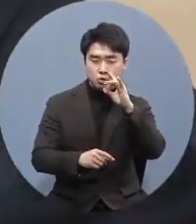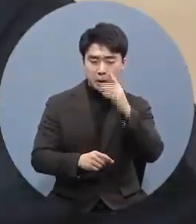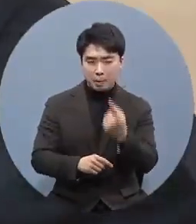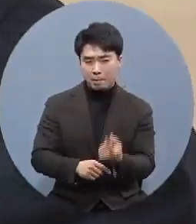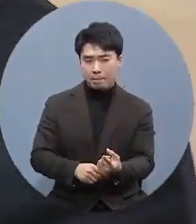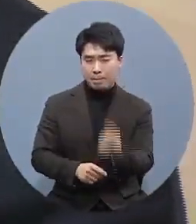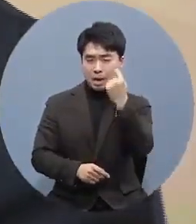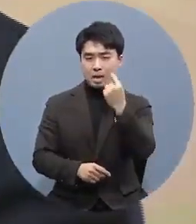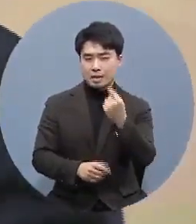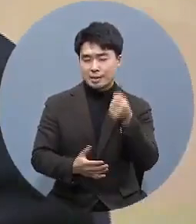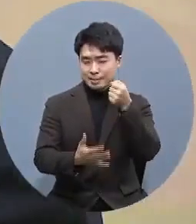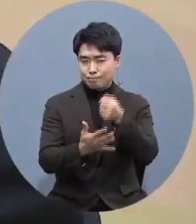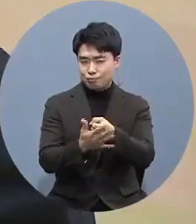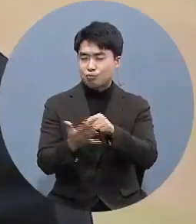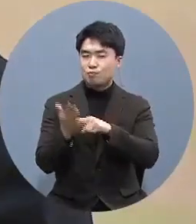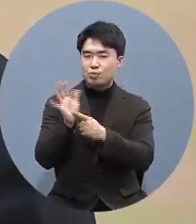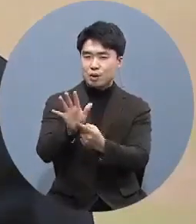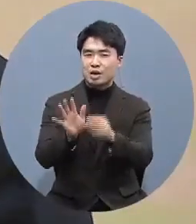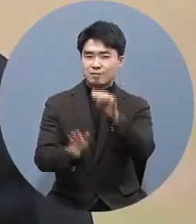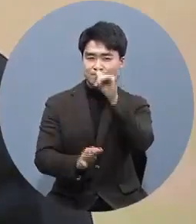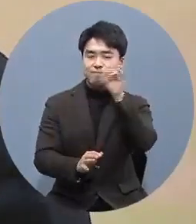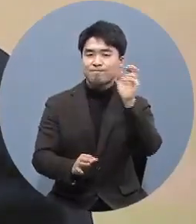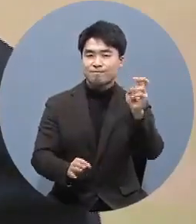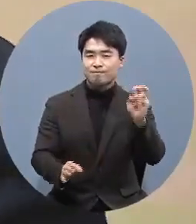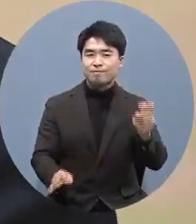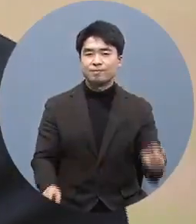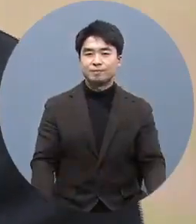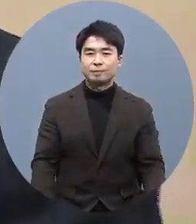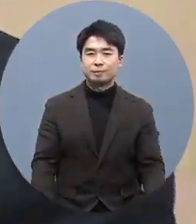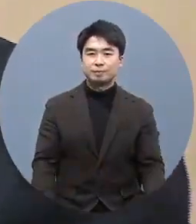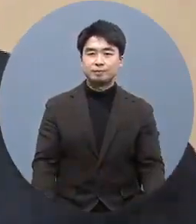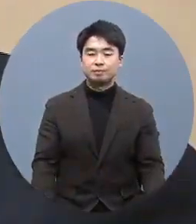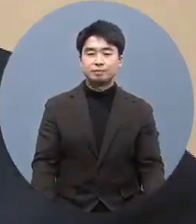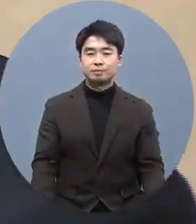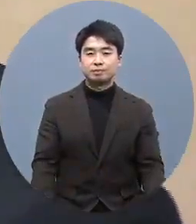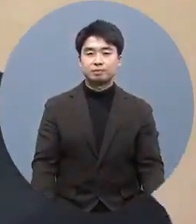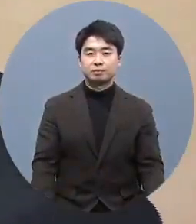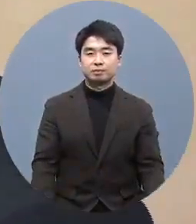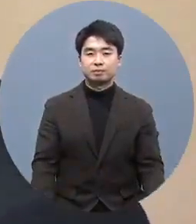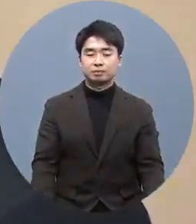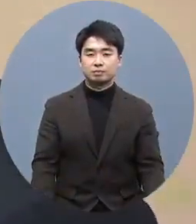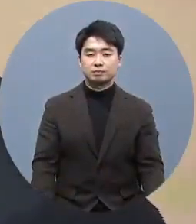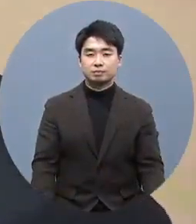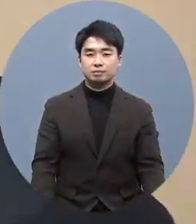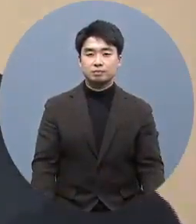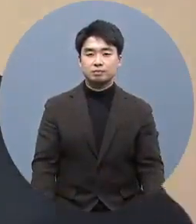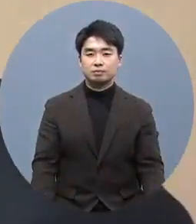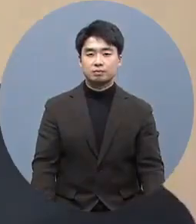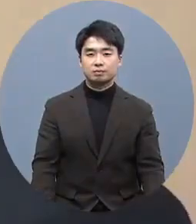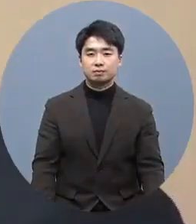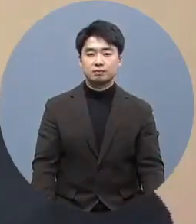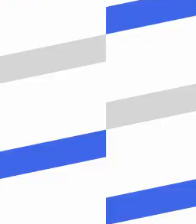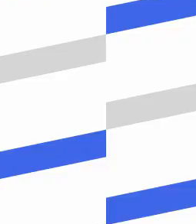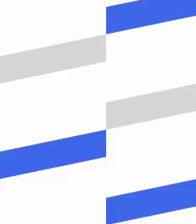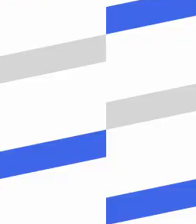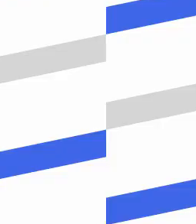시간 내 김연의 입장 표명이 이루어질 거라는 전망도 나오고 있습니다 MBC 뉴스